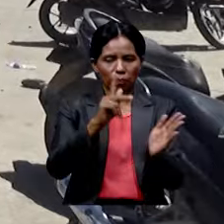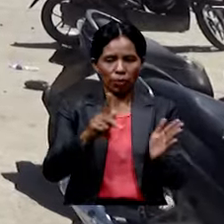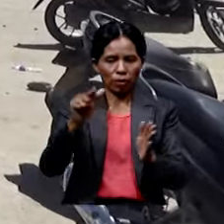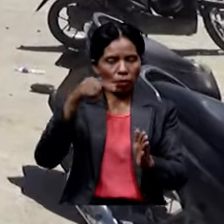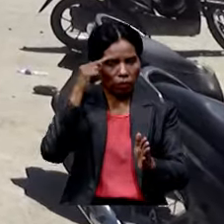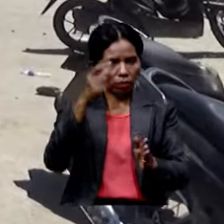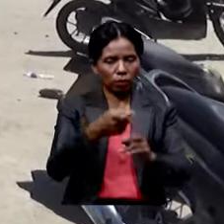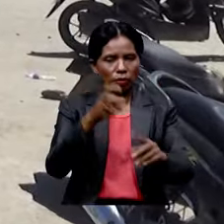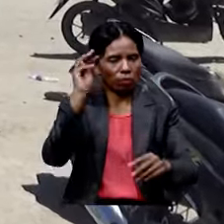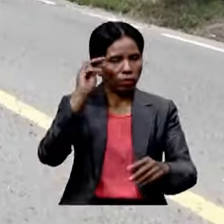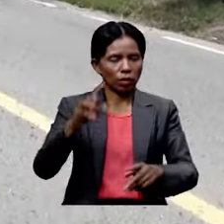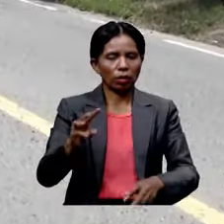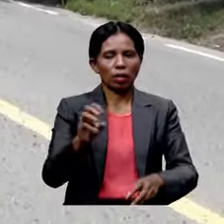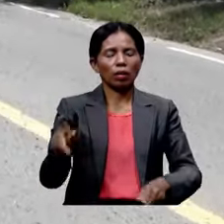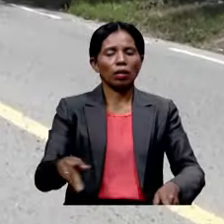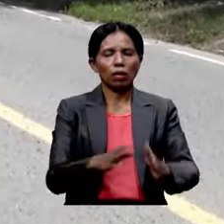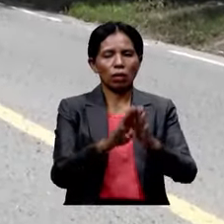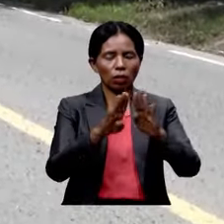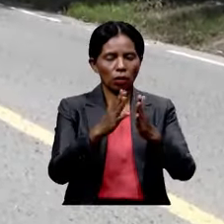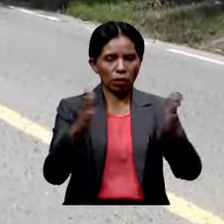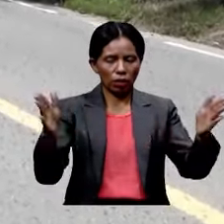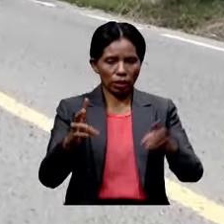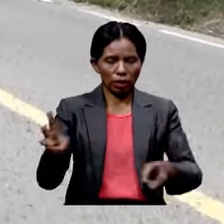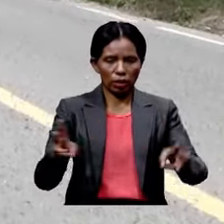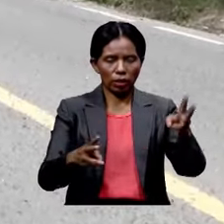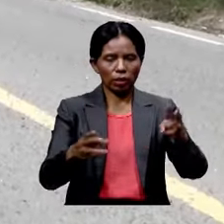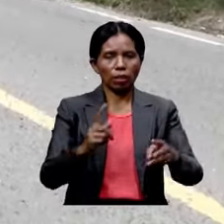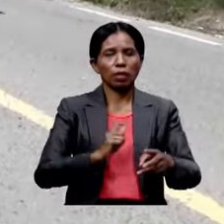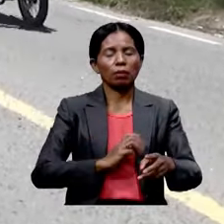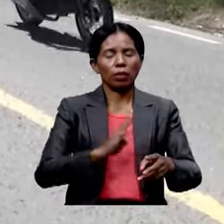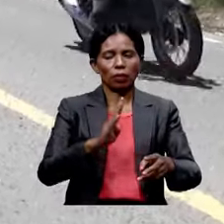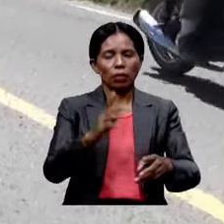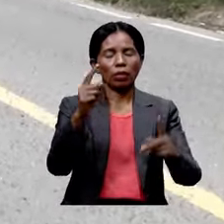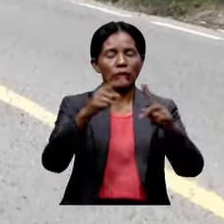Ministerio Obras Públicas, sei loketang estrada husi terminal Becora to Ohera, Abrong Amral, Ziemen.